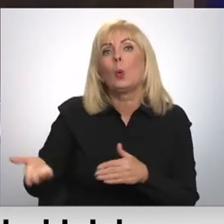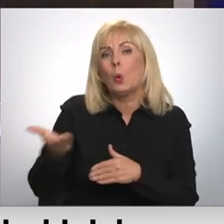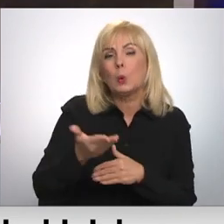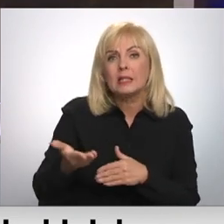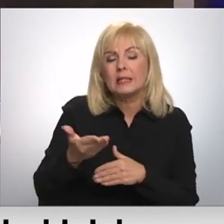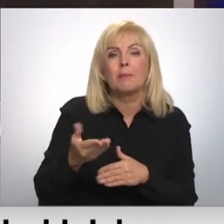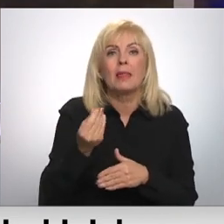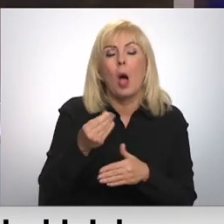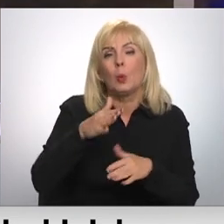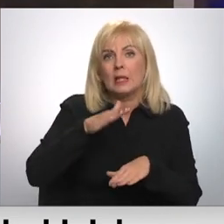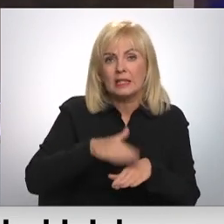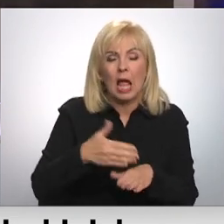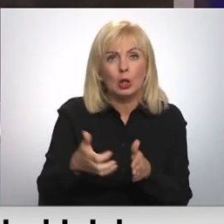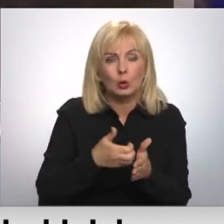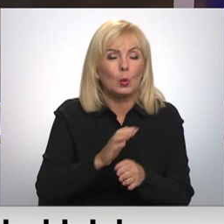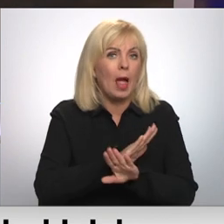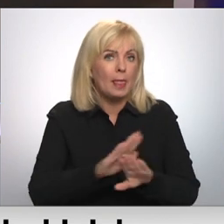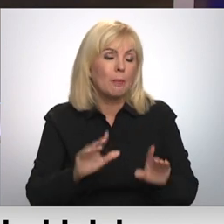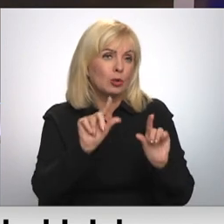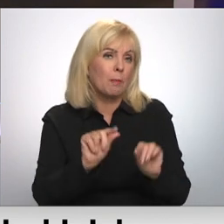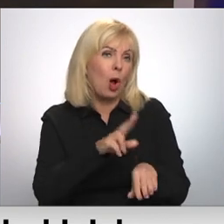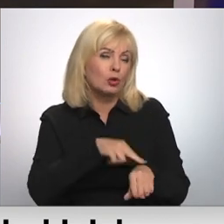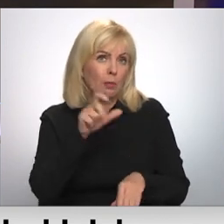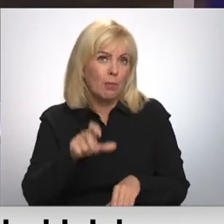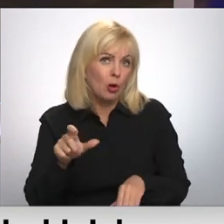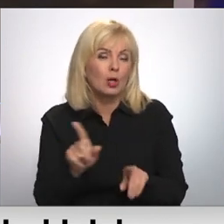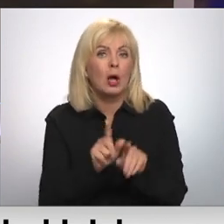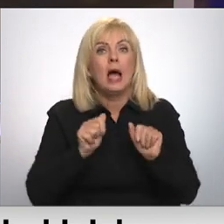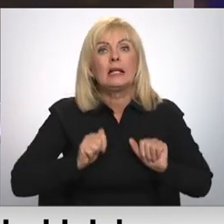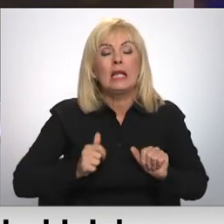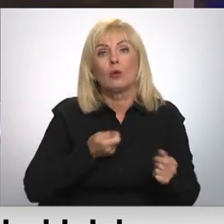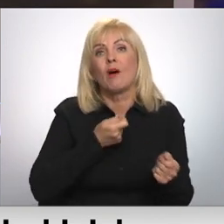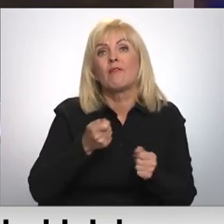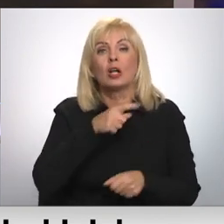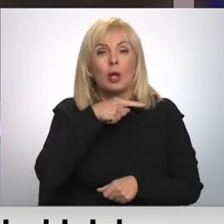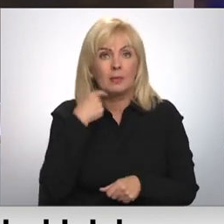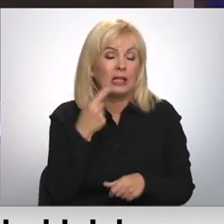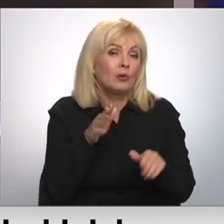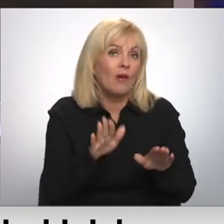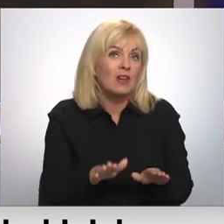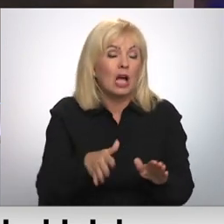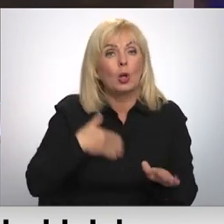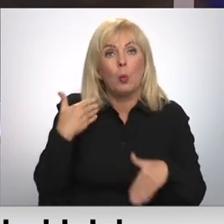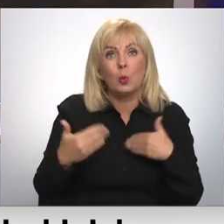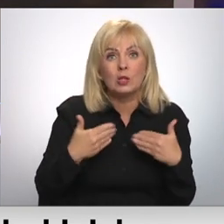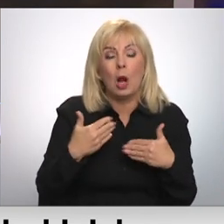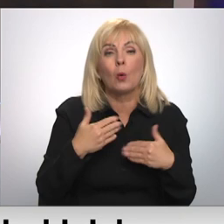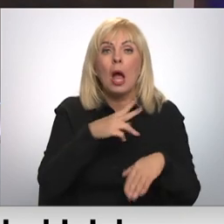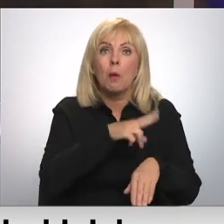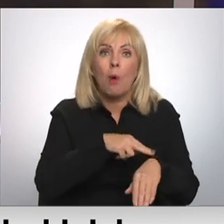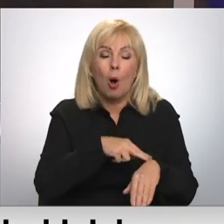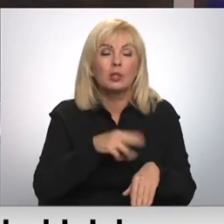līdzekļu trūkuma dēļ arī nebūs. Būs mazāk policistu nekā dienesta vadība vēlētos. Tāpēc vietējiem ir bažas, vai likumsargi